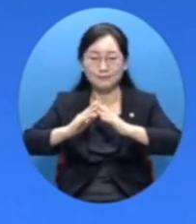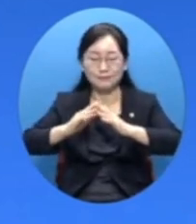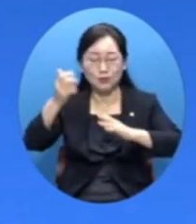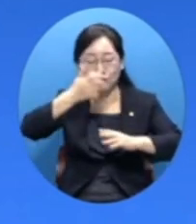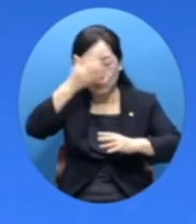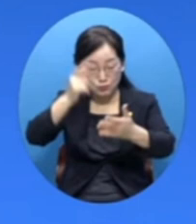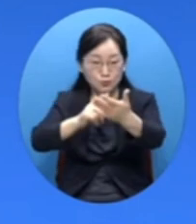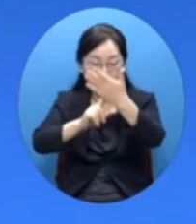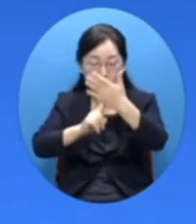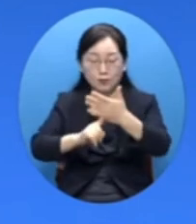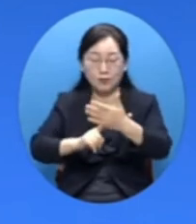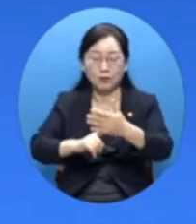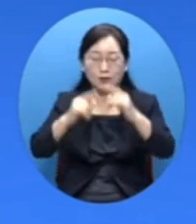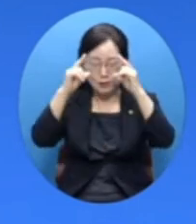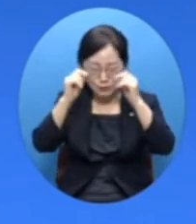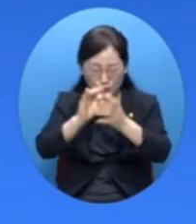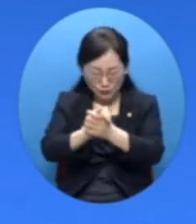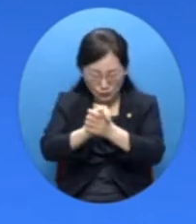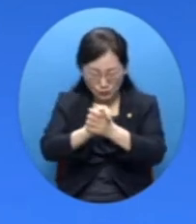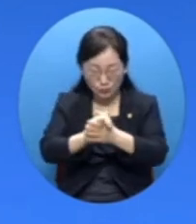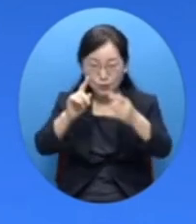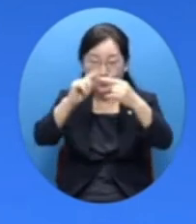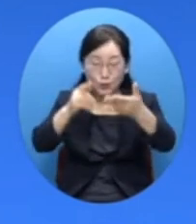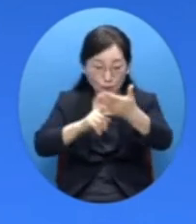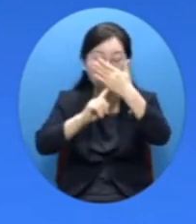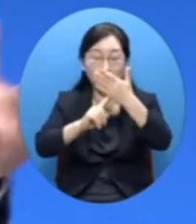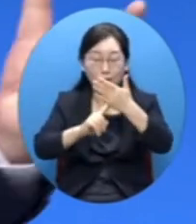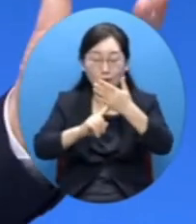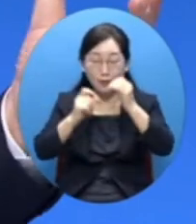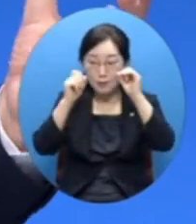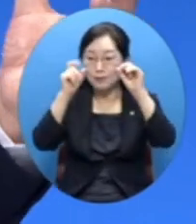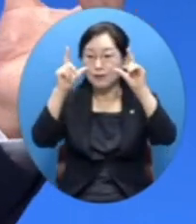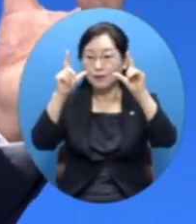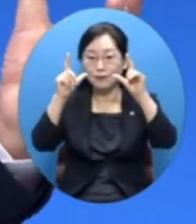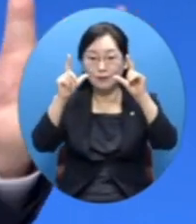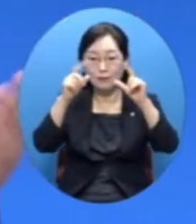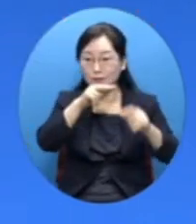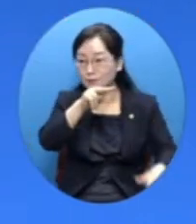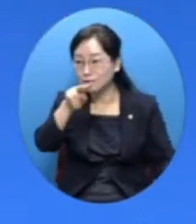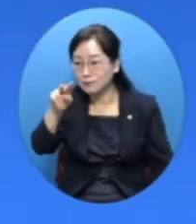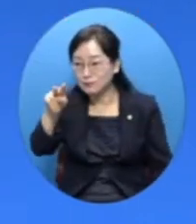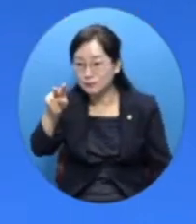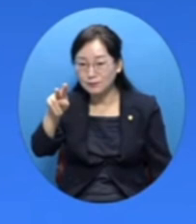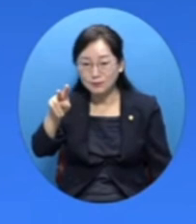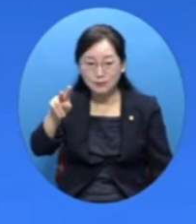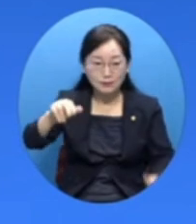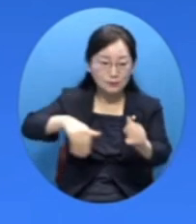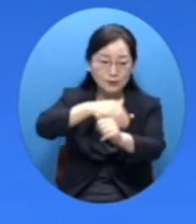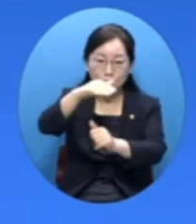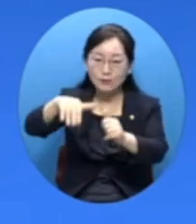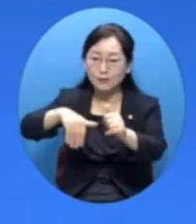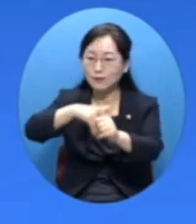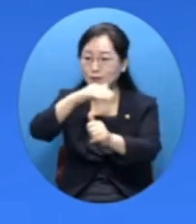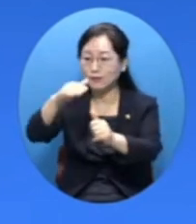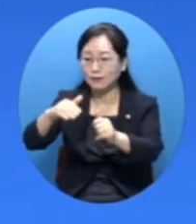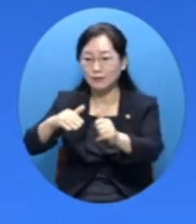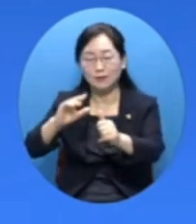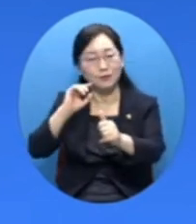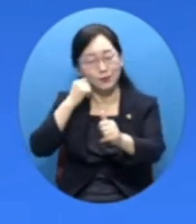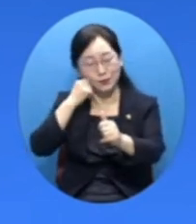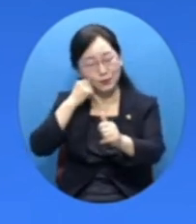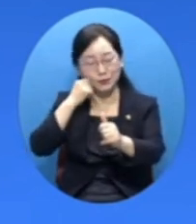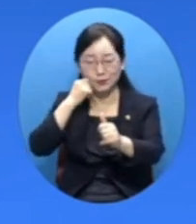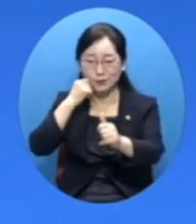보여줬습니다 눈을 감면은 교회가 보이는데 눈을 뜨면 현실은 참으로 어려운